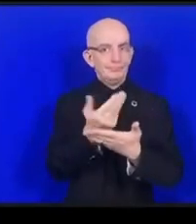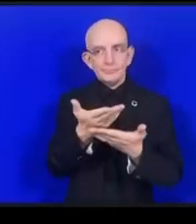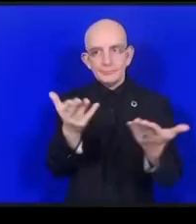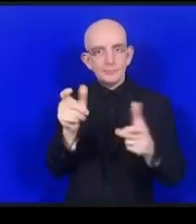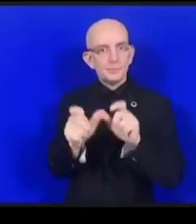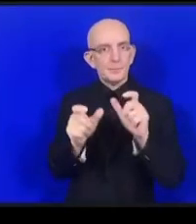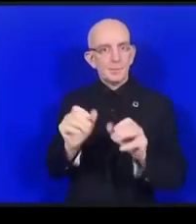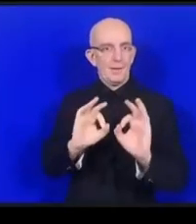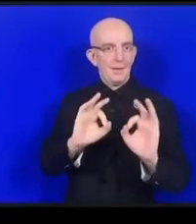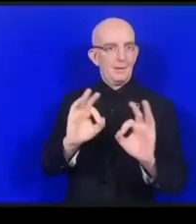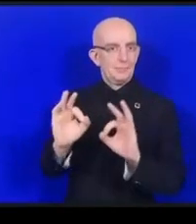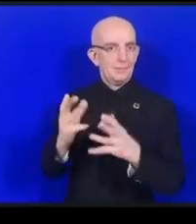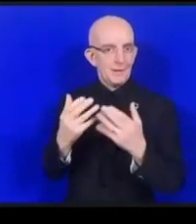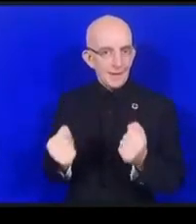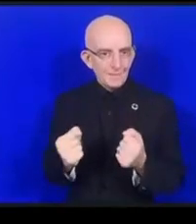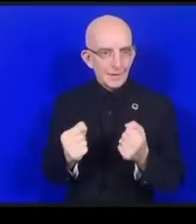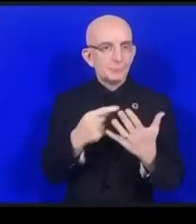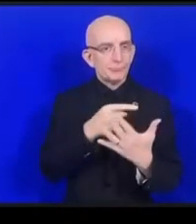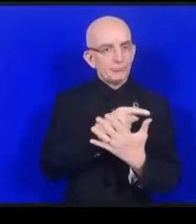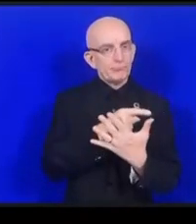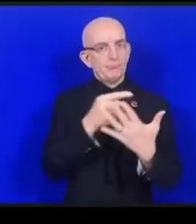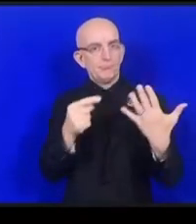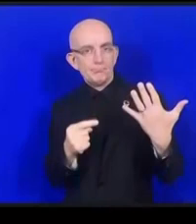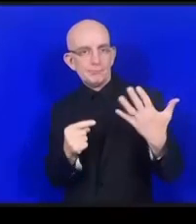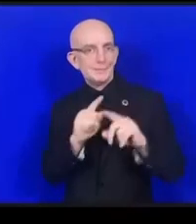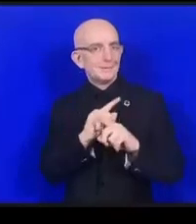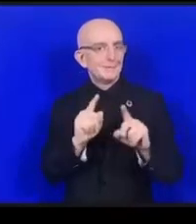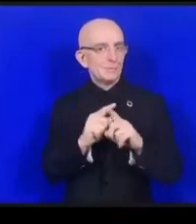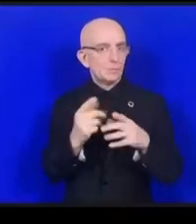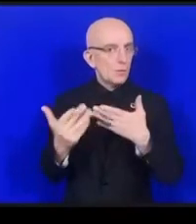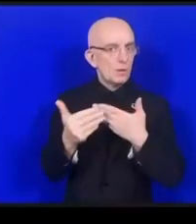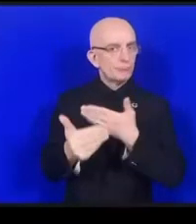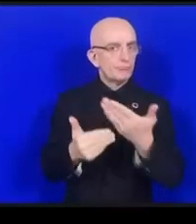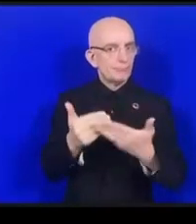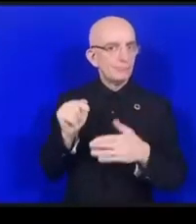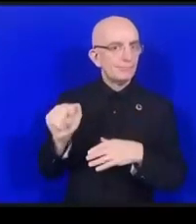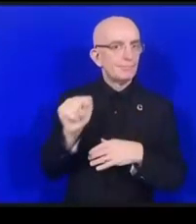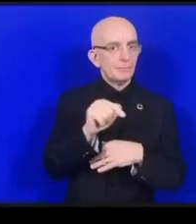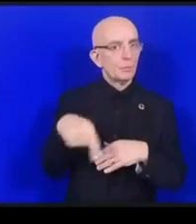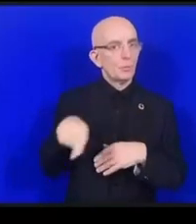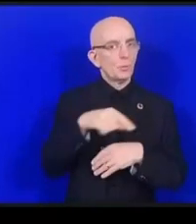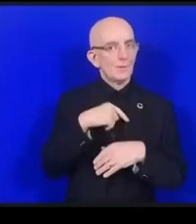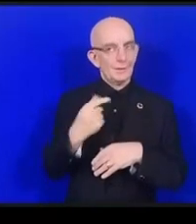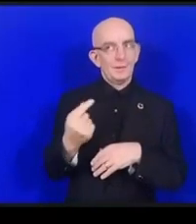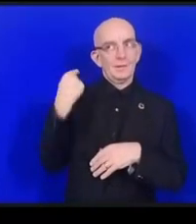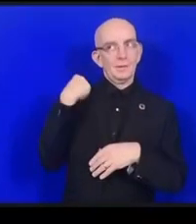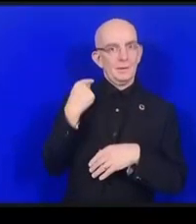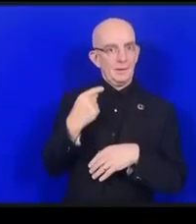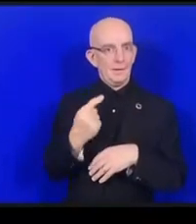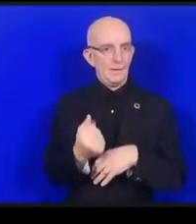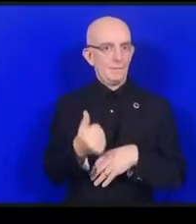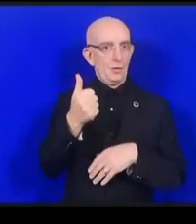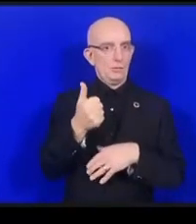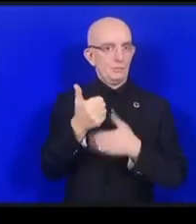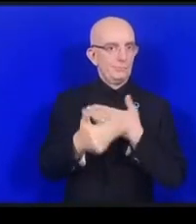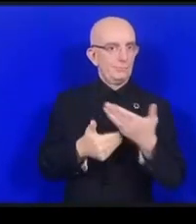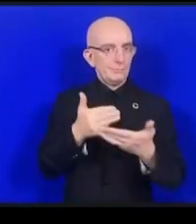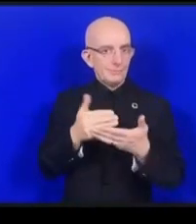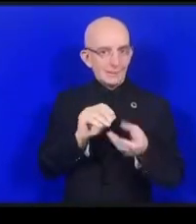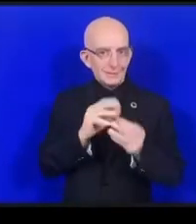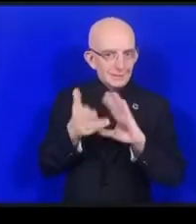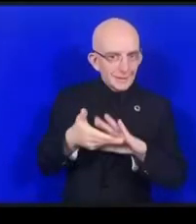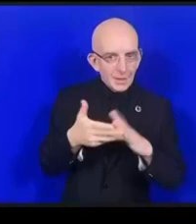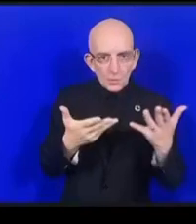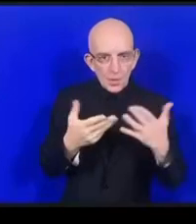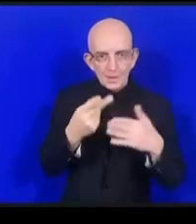пользу из этого И когда мы начали работать с интернетом вещей мы поняли что необходимо иметь